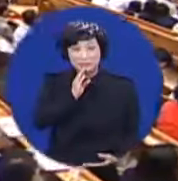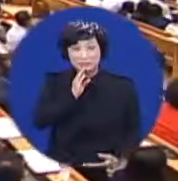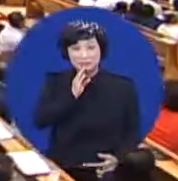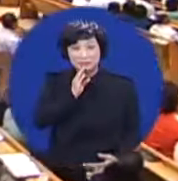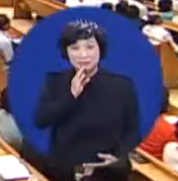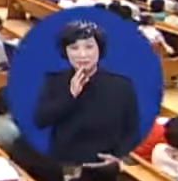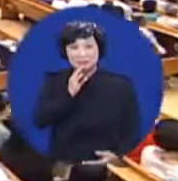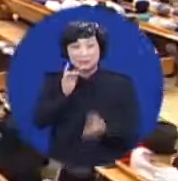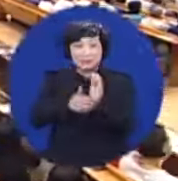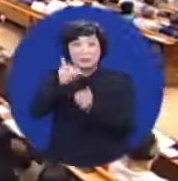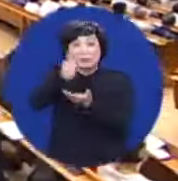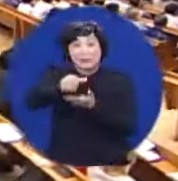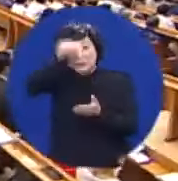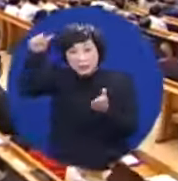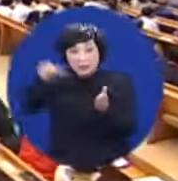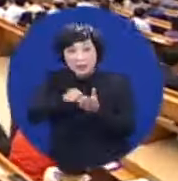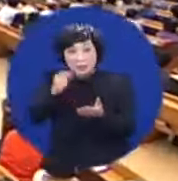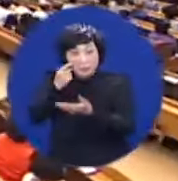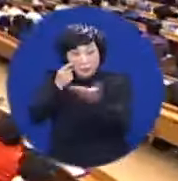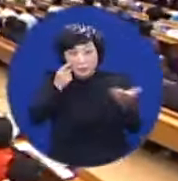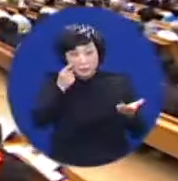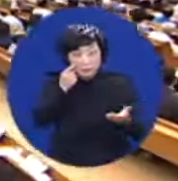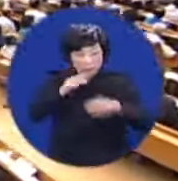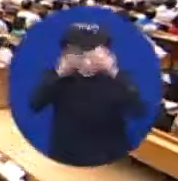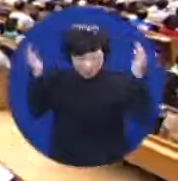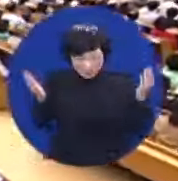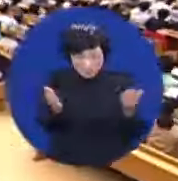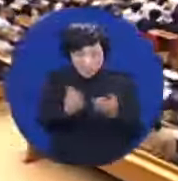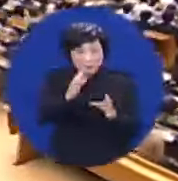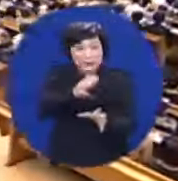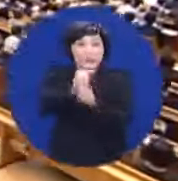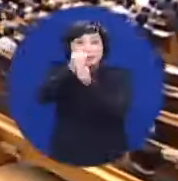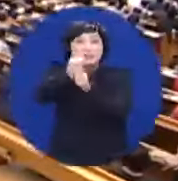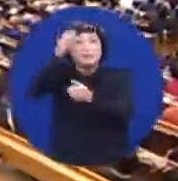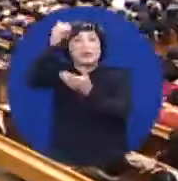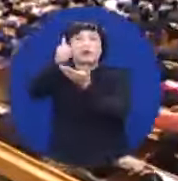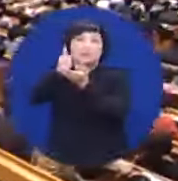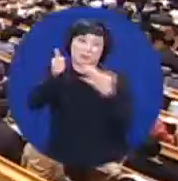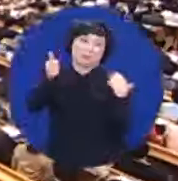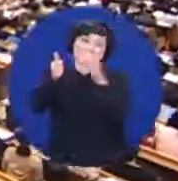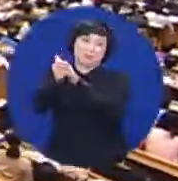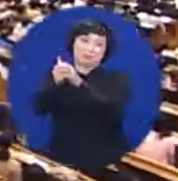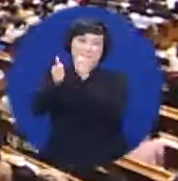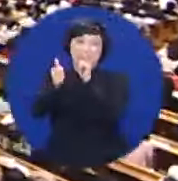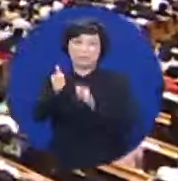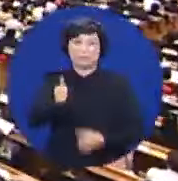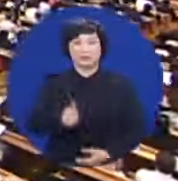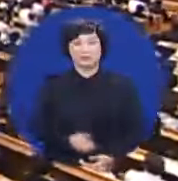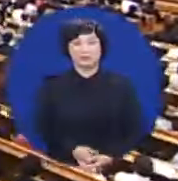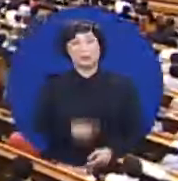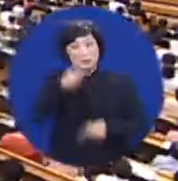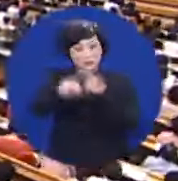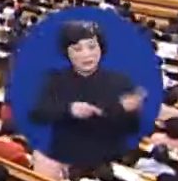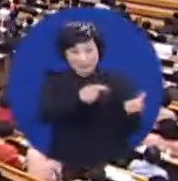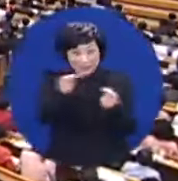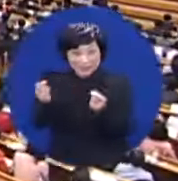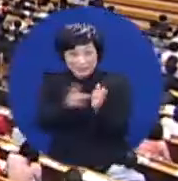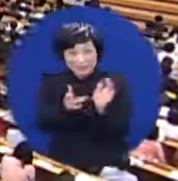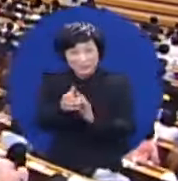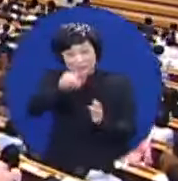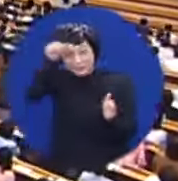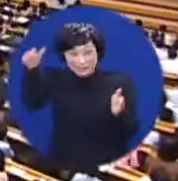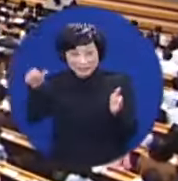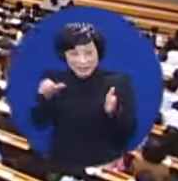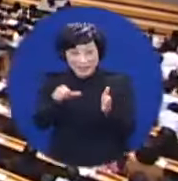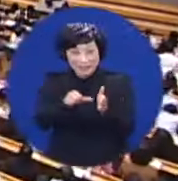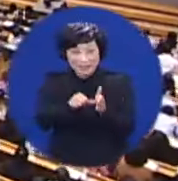말씀하셨어요. 예수님의 생애는 전체가 성령이 분담하셨어요. 다 같이 예수님의 생애를